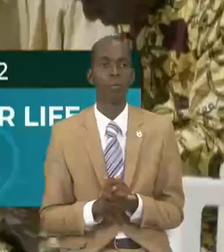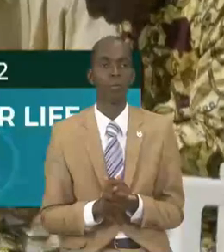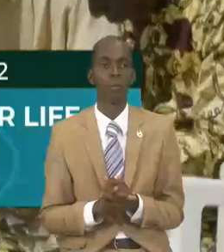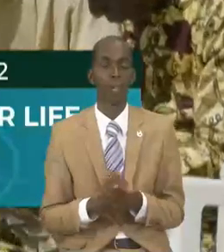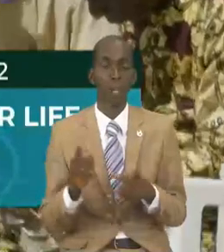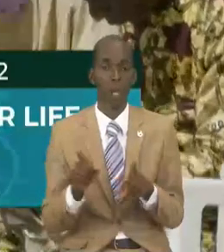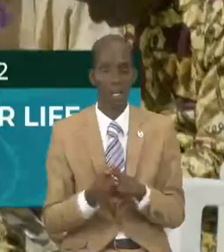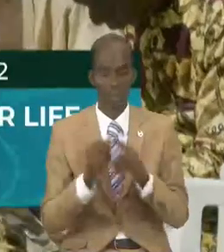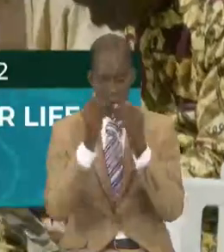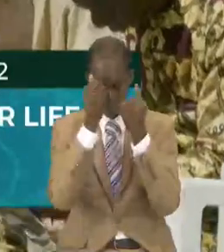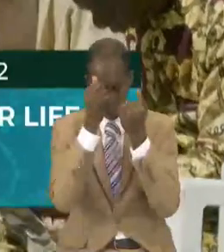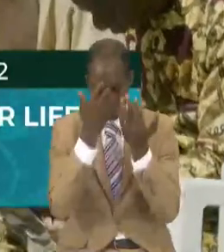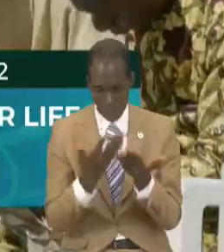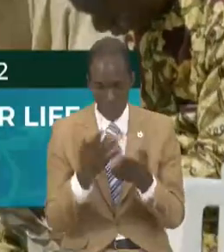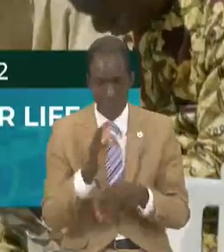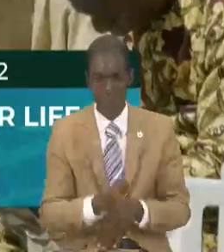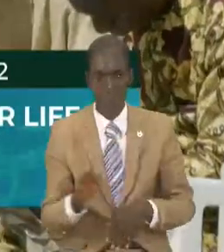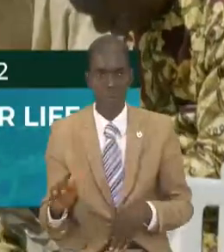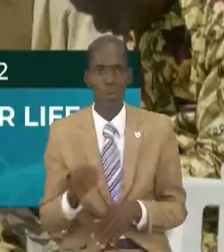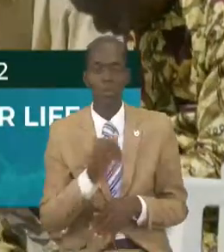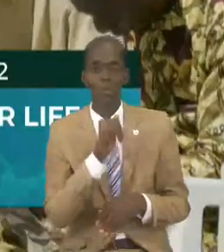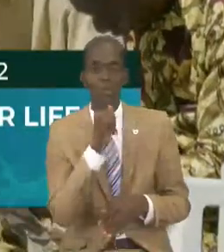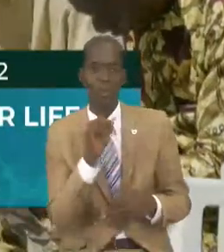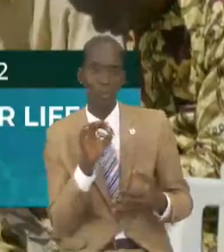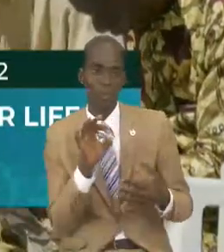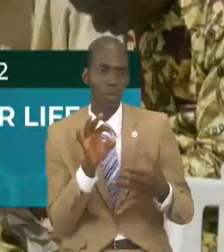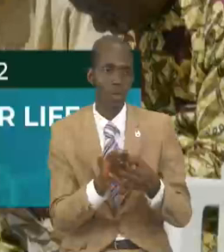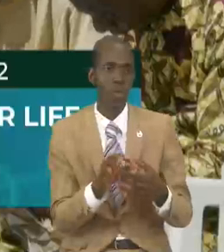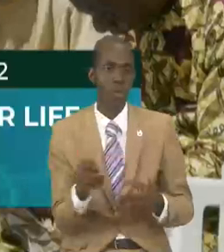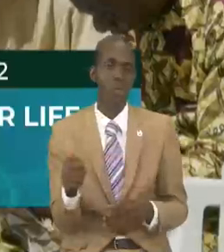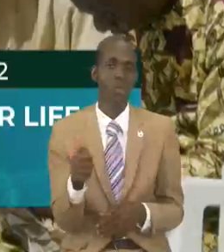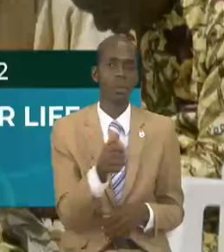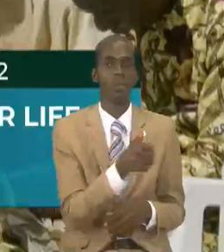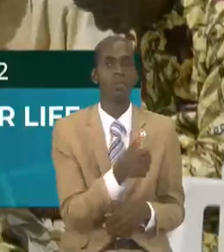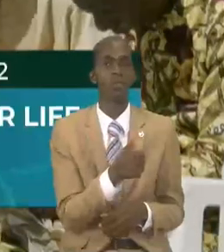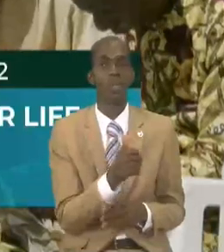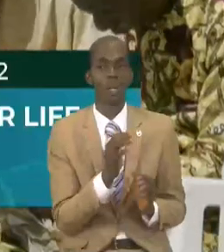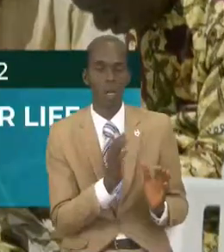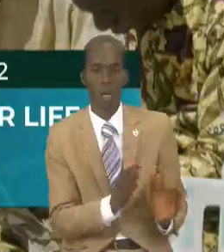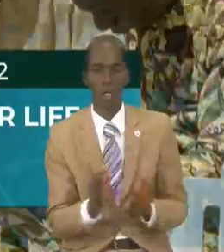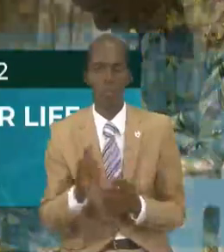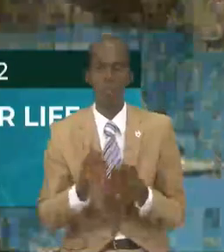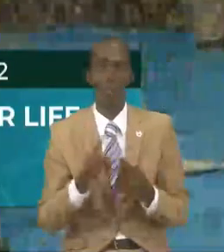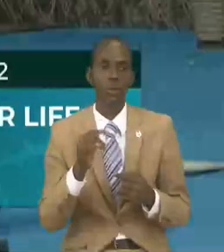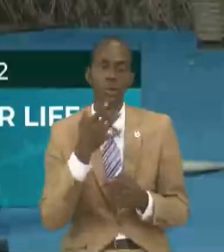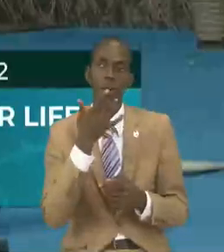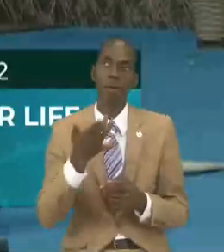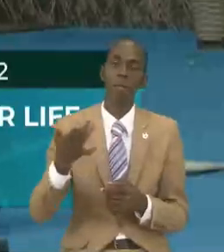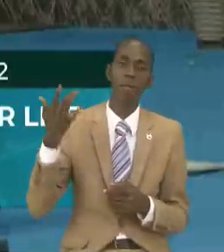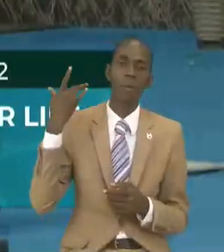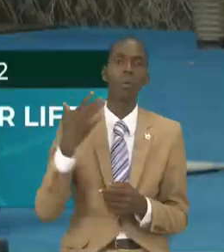Comme des enfants obéissants, ne vous conformez pas aux convoitises que vous